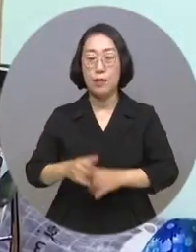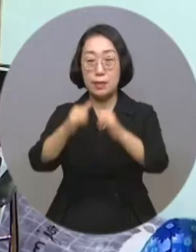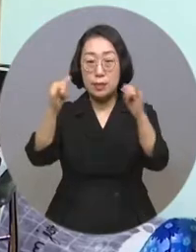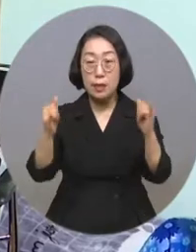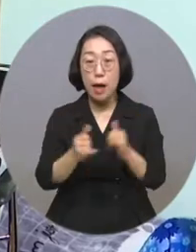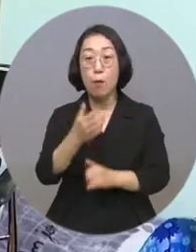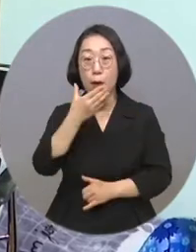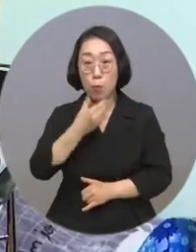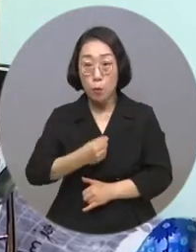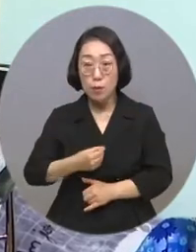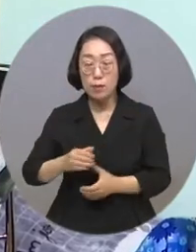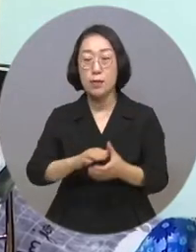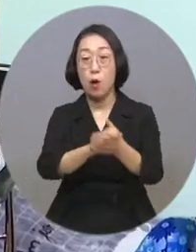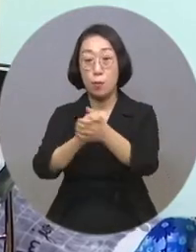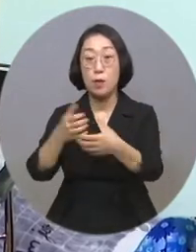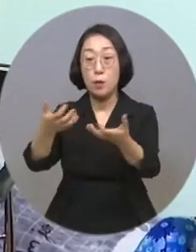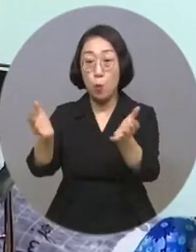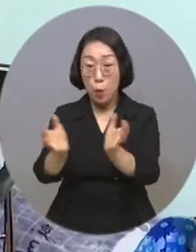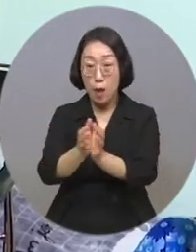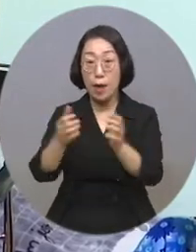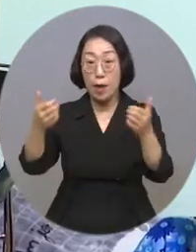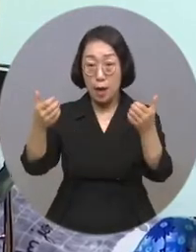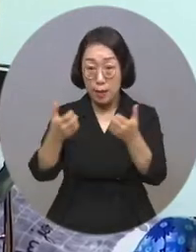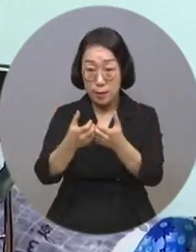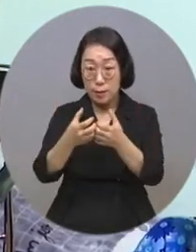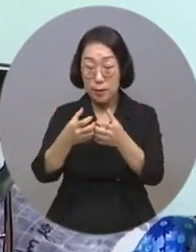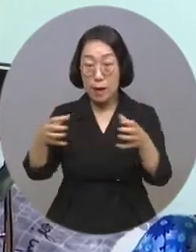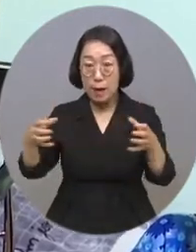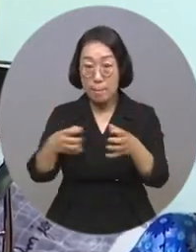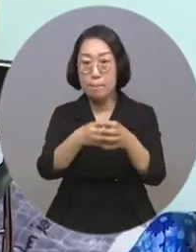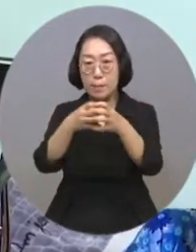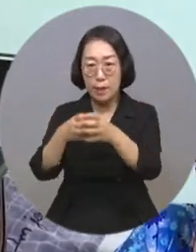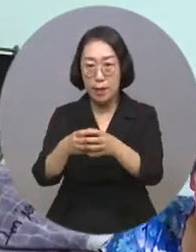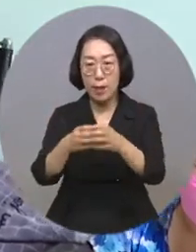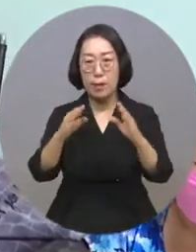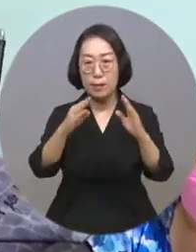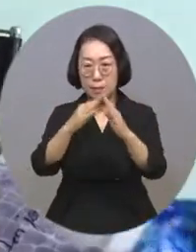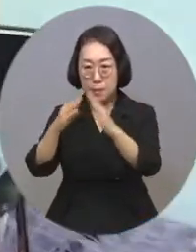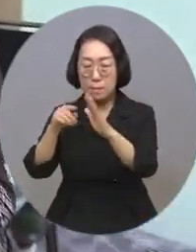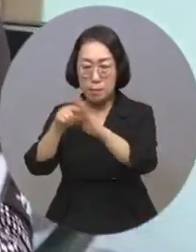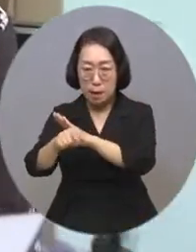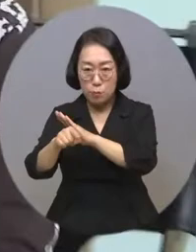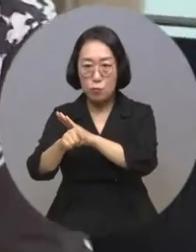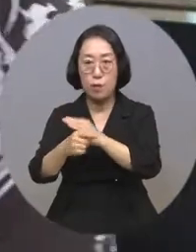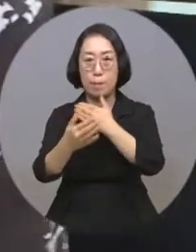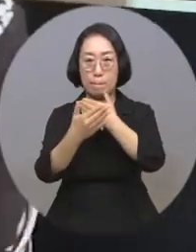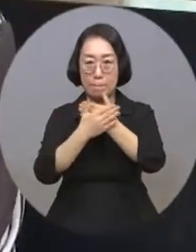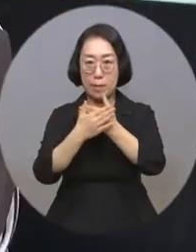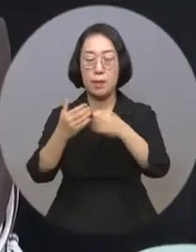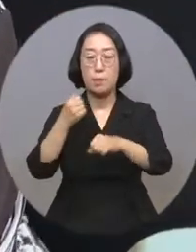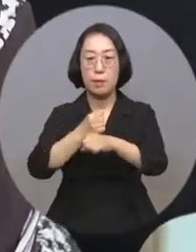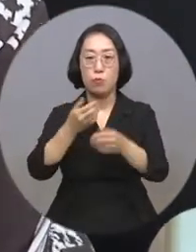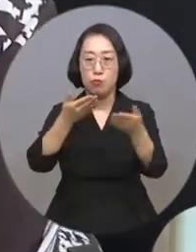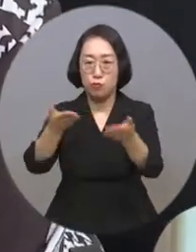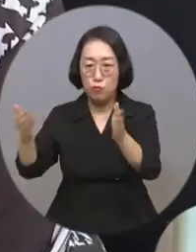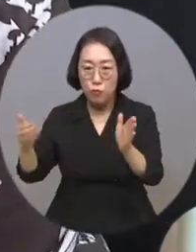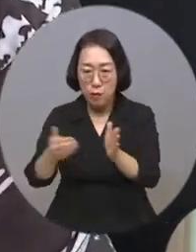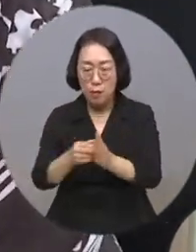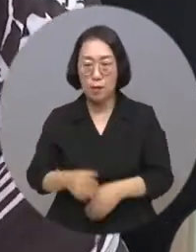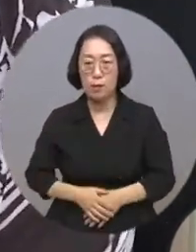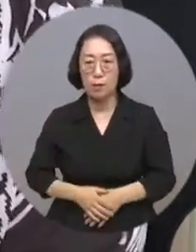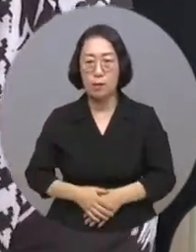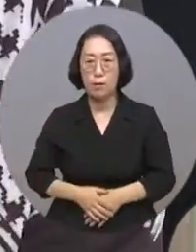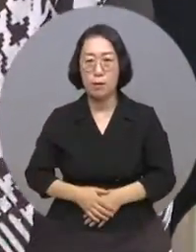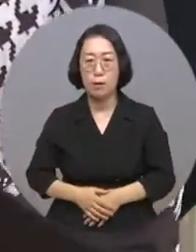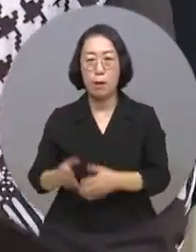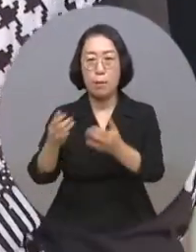공동으로 총 70명의 국가유공자 가정에 명패 부착을 완료했습니다. 이종훈 부군수는